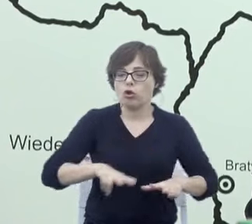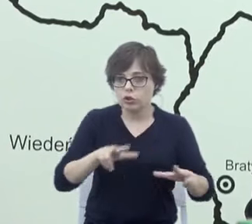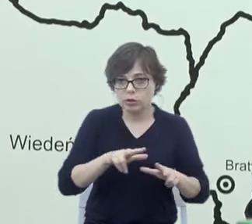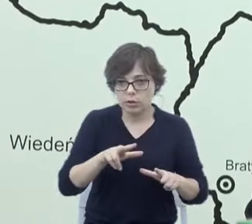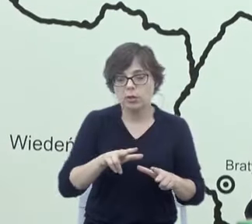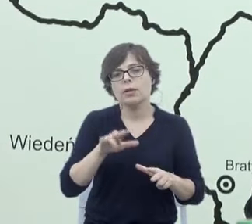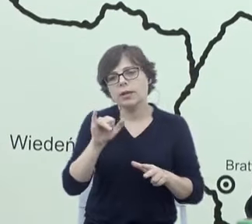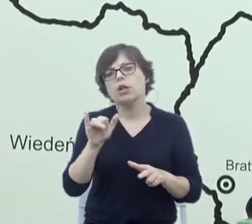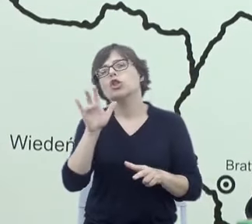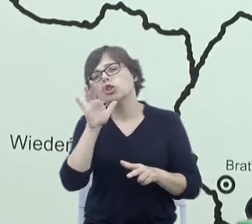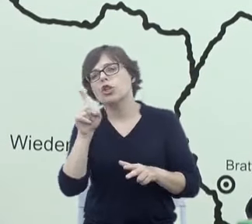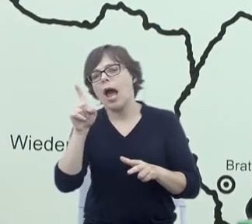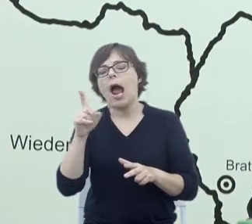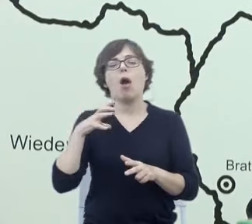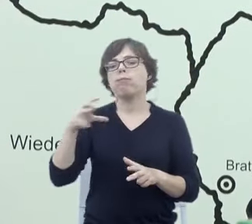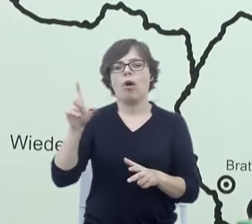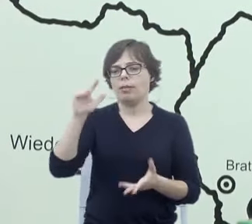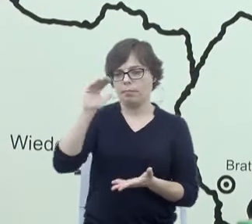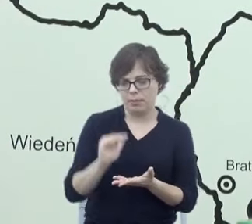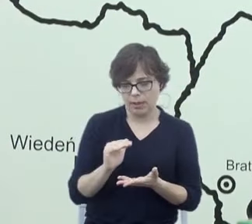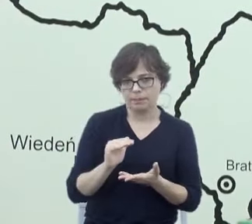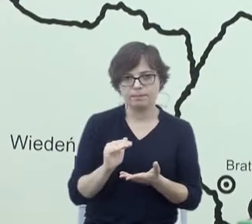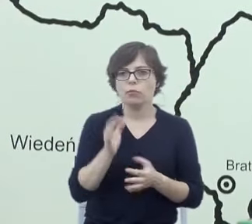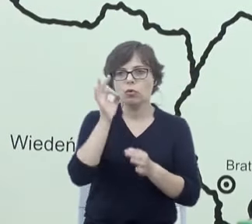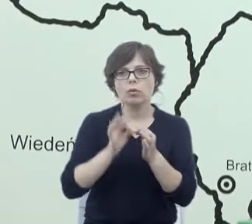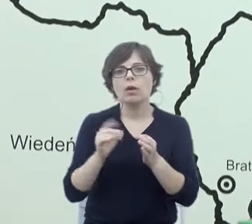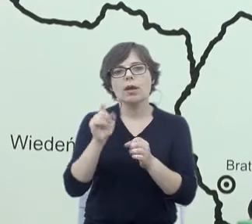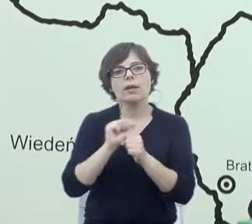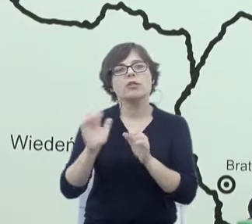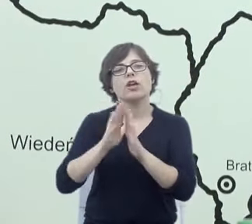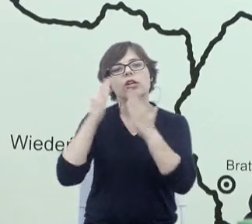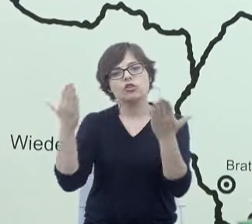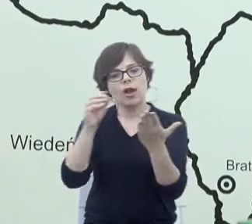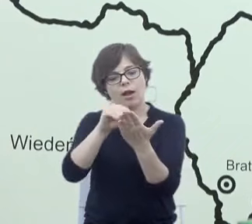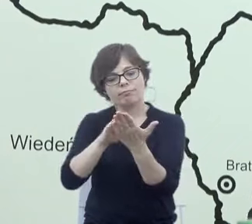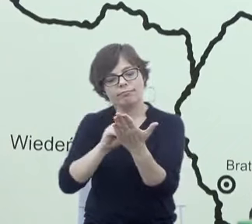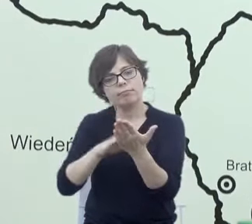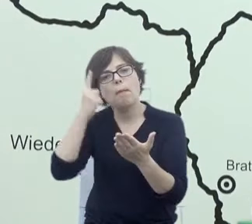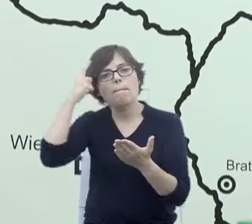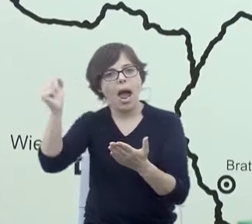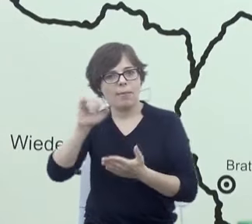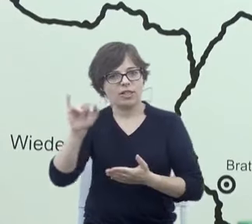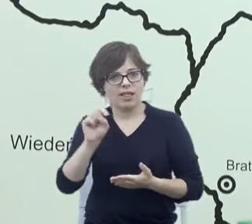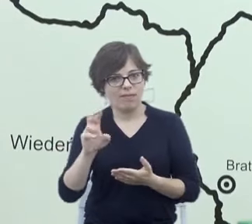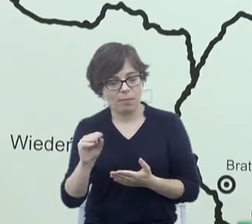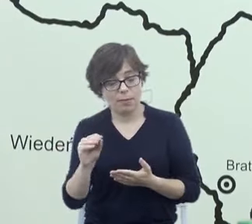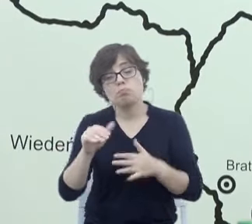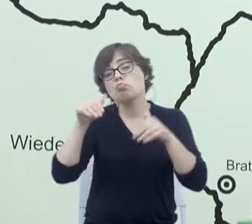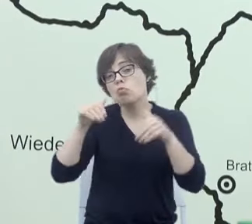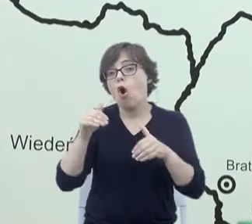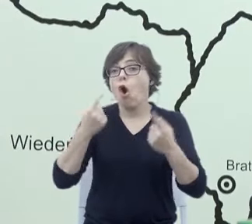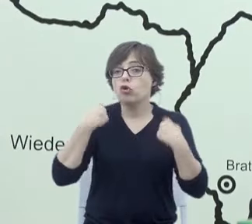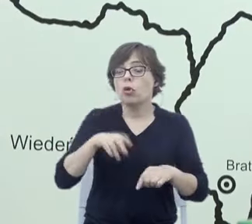bardzo dokładnych. Ma wyjść drukiem teraz ta Księga Pamięci Jedwabnego. Być może ci, którzy wcześniej